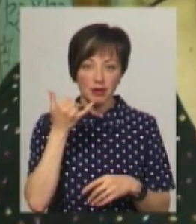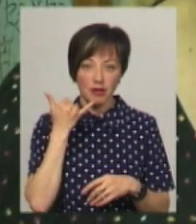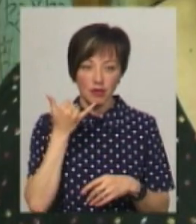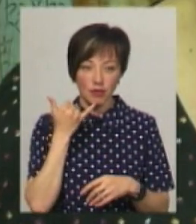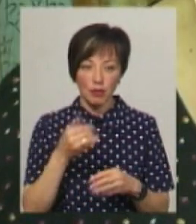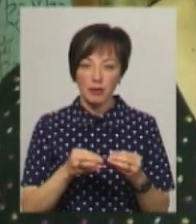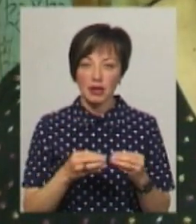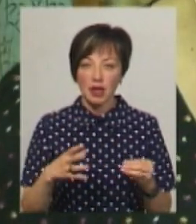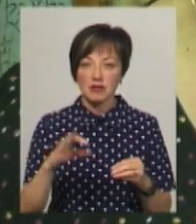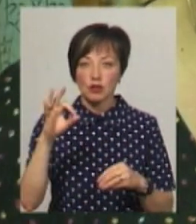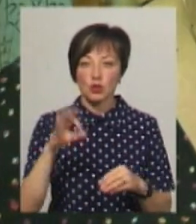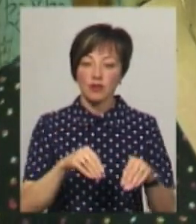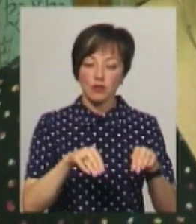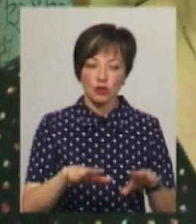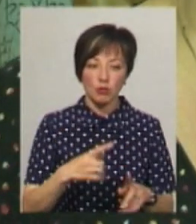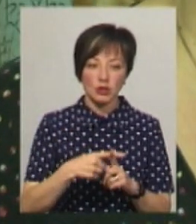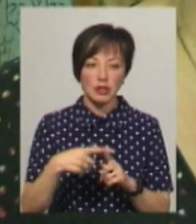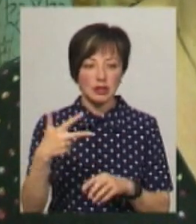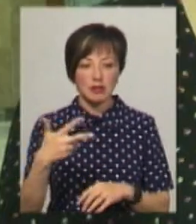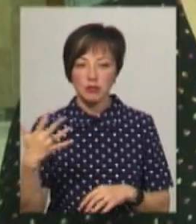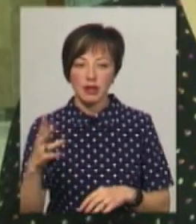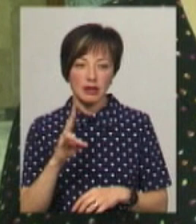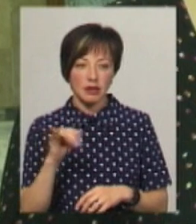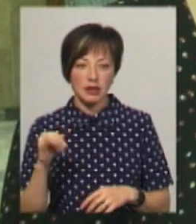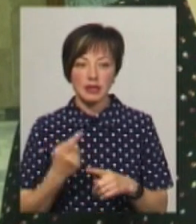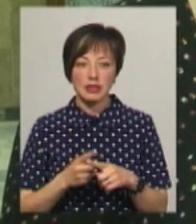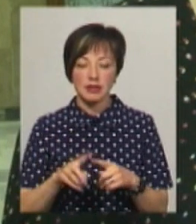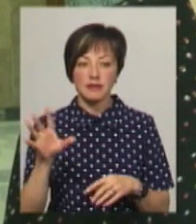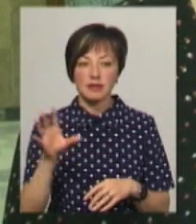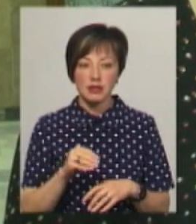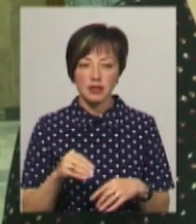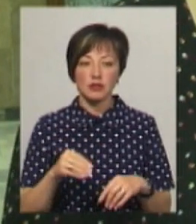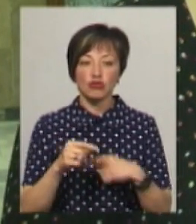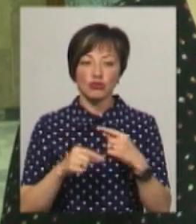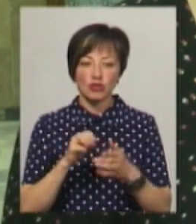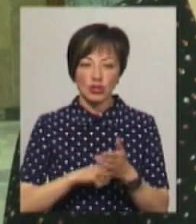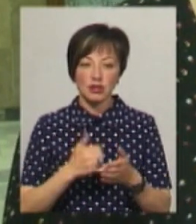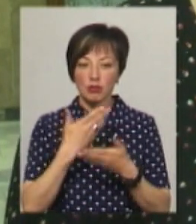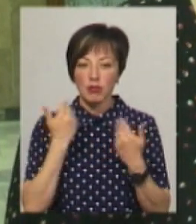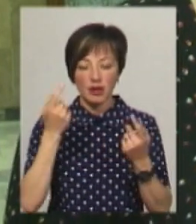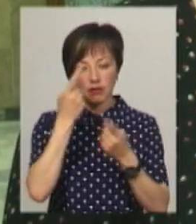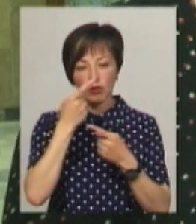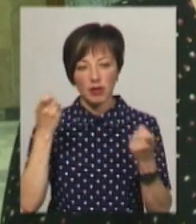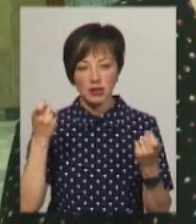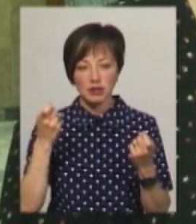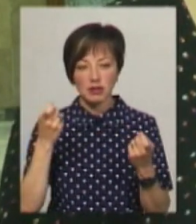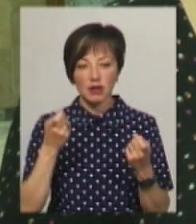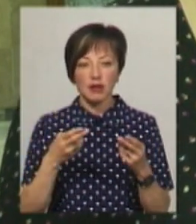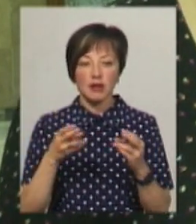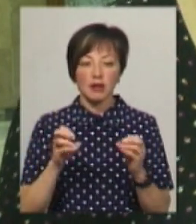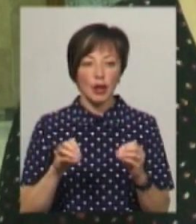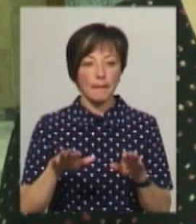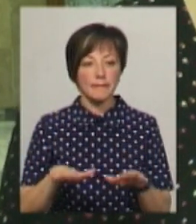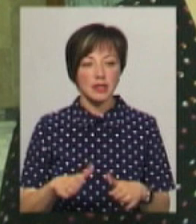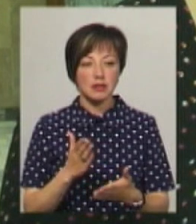телефону. 15 вирішується позитивно, 35 – ні. І все ще через те, що немає інформації, де